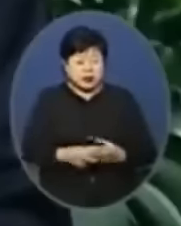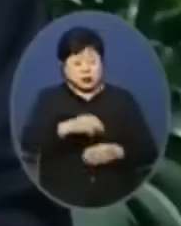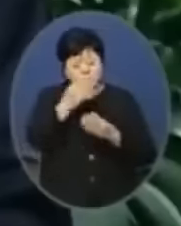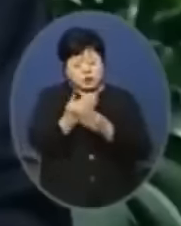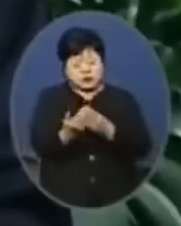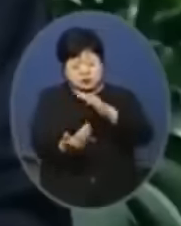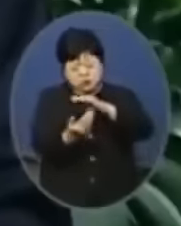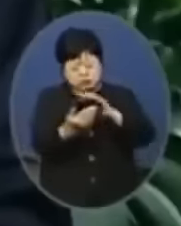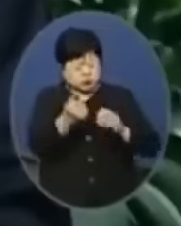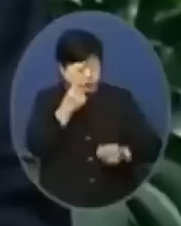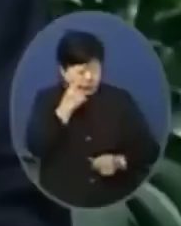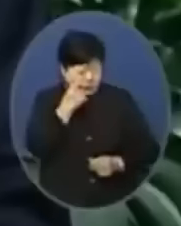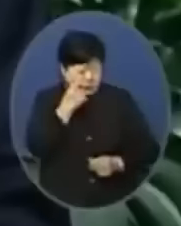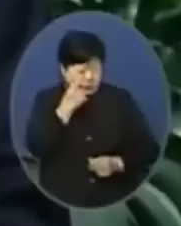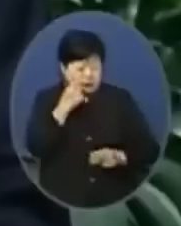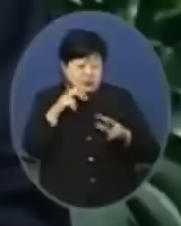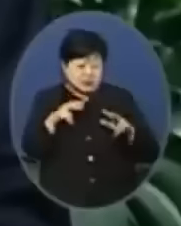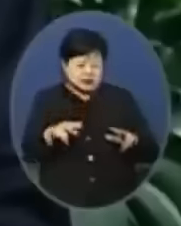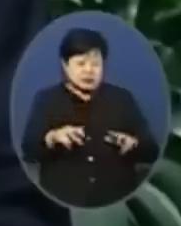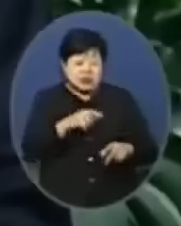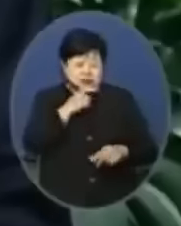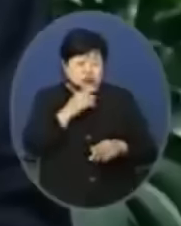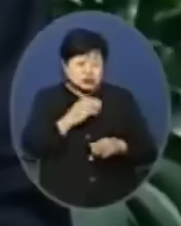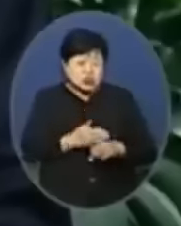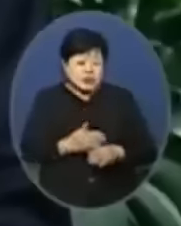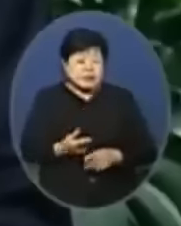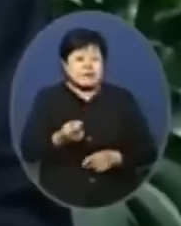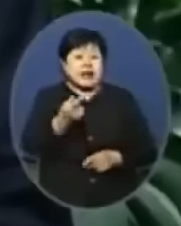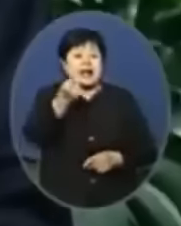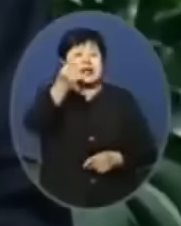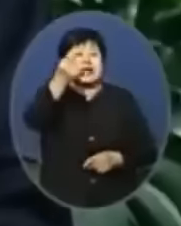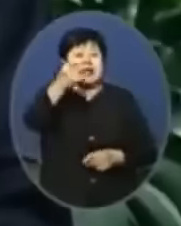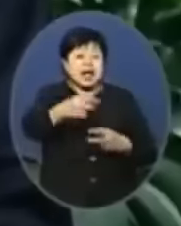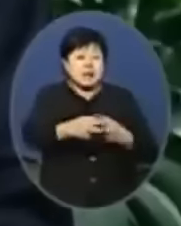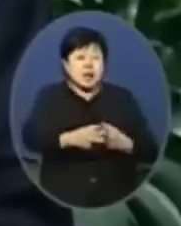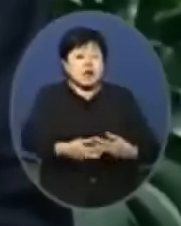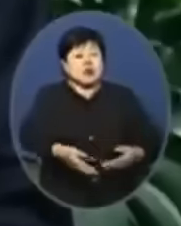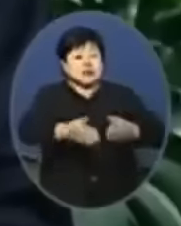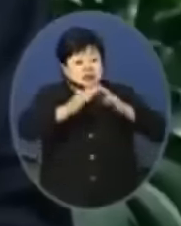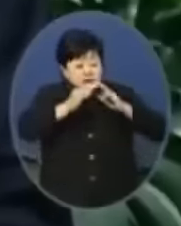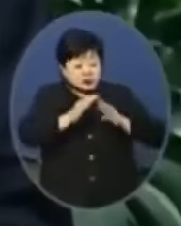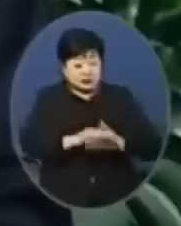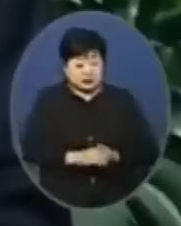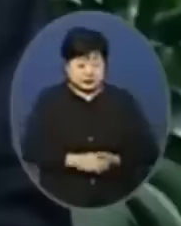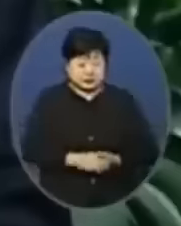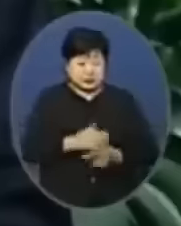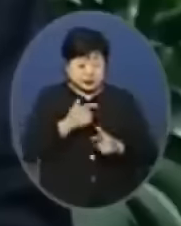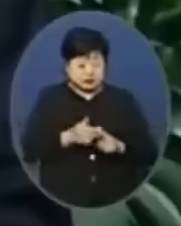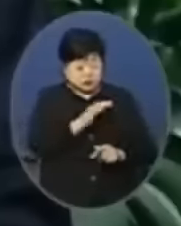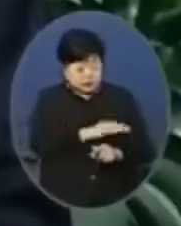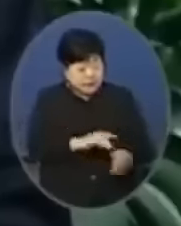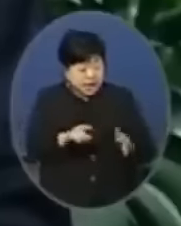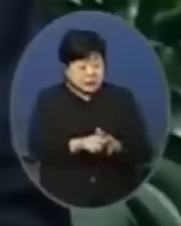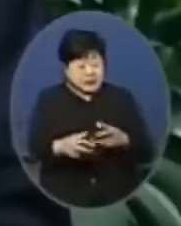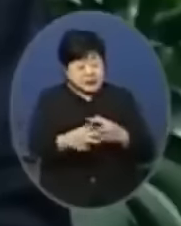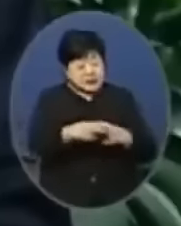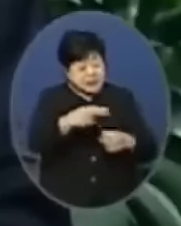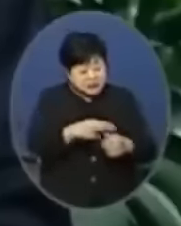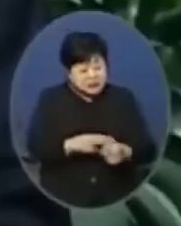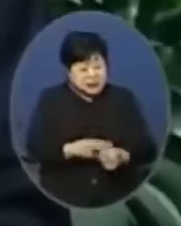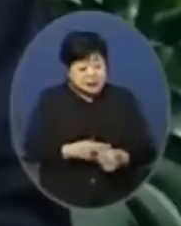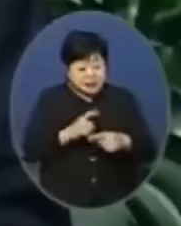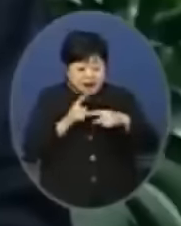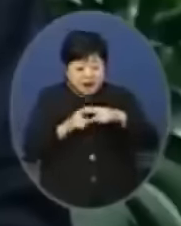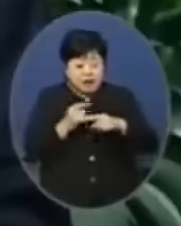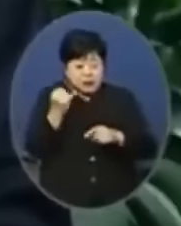있는 것입니다. 그것도 북한에 우리가 빨리 그 병원을 지어서 예수 잘 믿는 의사 선생님이나 간호사들이